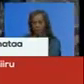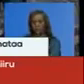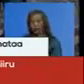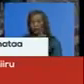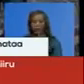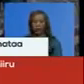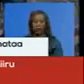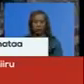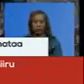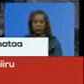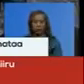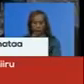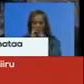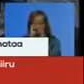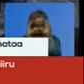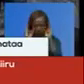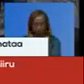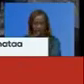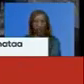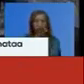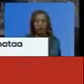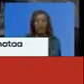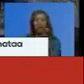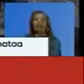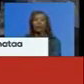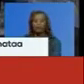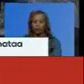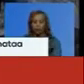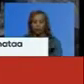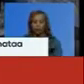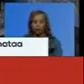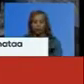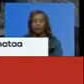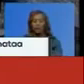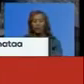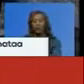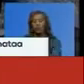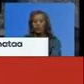ክቡር ጠቅላይ ፍርድ ቤት ፕሬዝዳንት ቃለ መሐላ እንዲያስፈጽሙ ልሰጣለሁ።